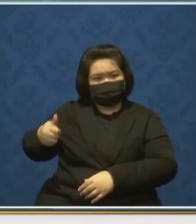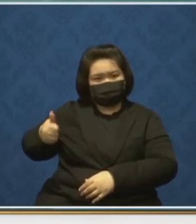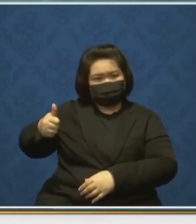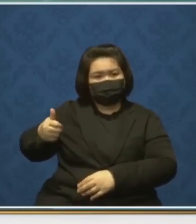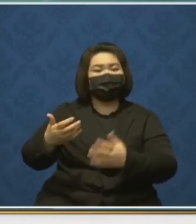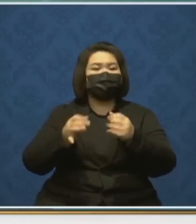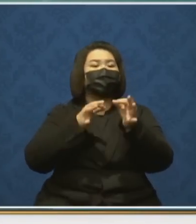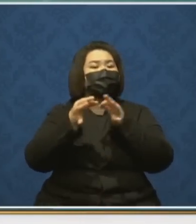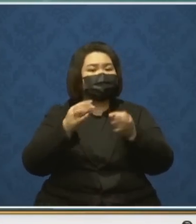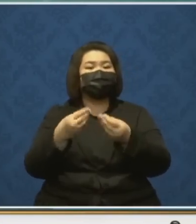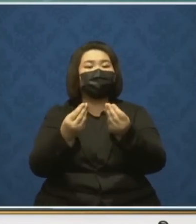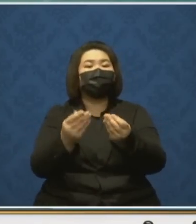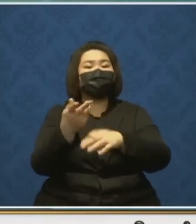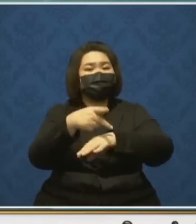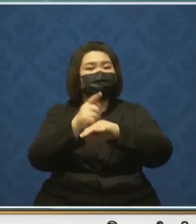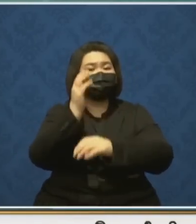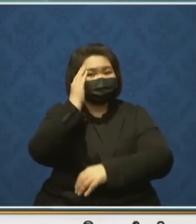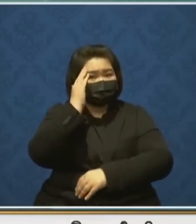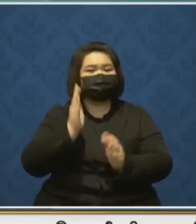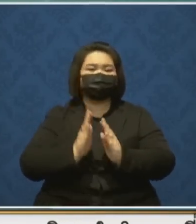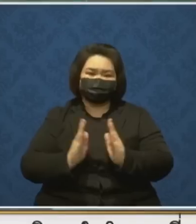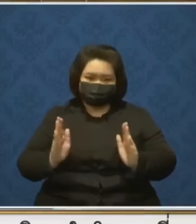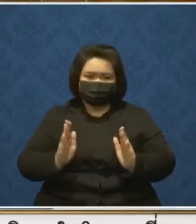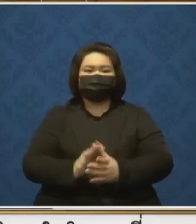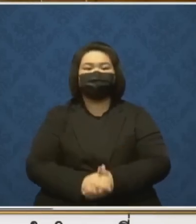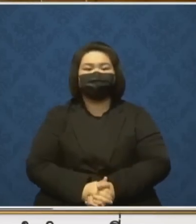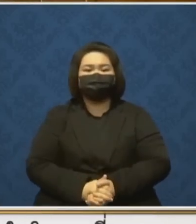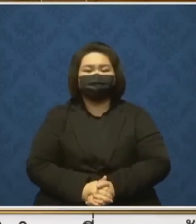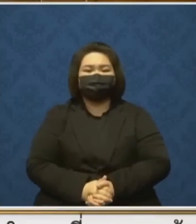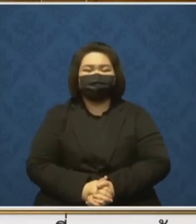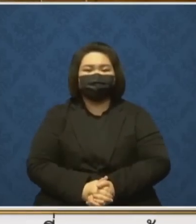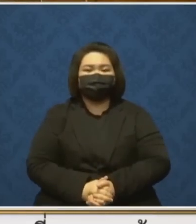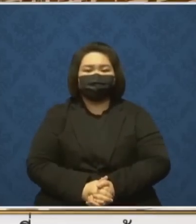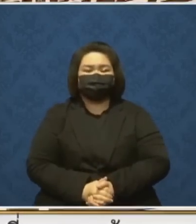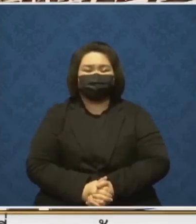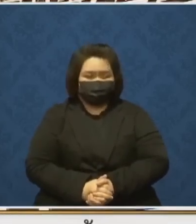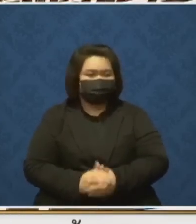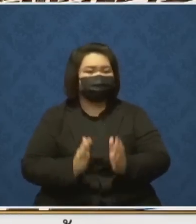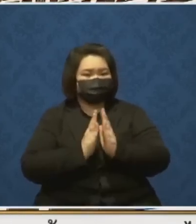ออนิญาตที่จะกราบเรยใหทานประทานได้รับทราบขอบคุณครับขอบคุณครั